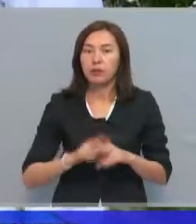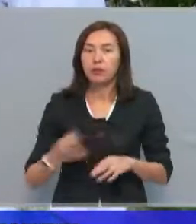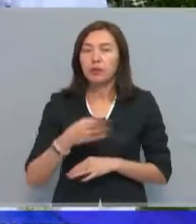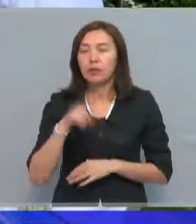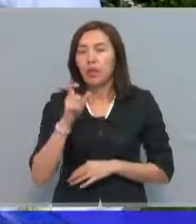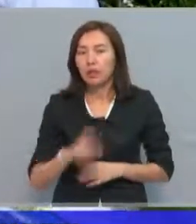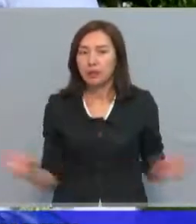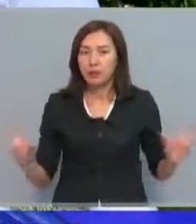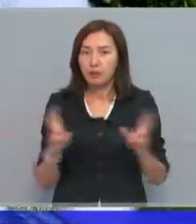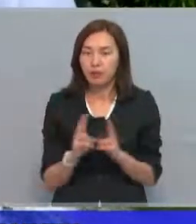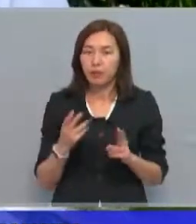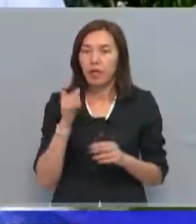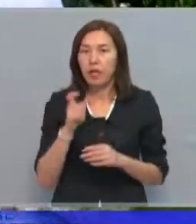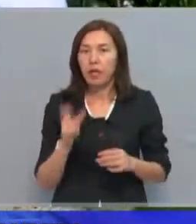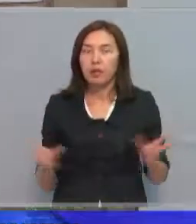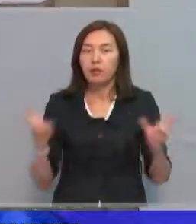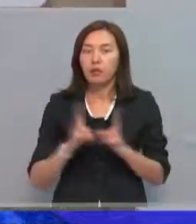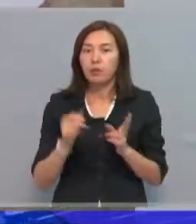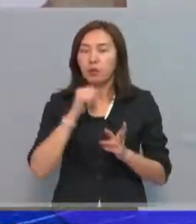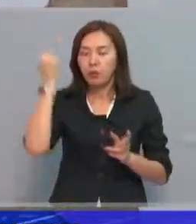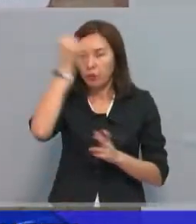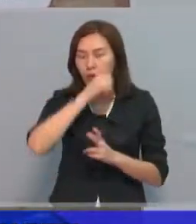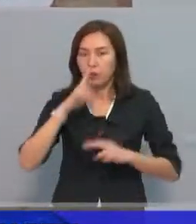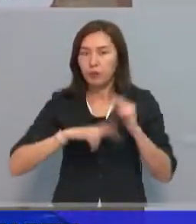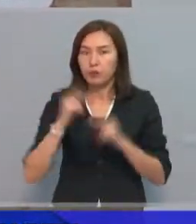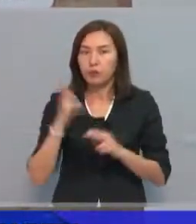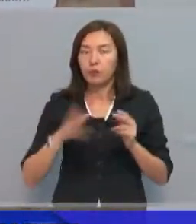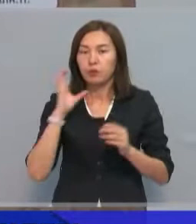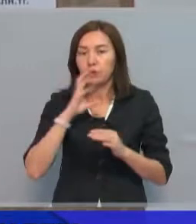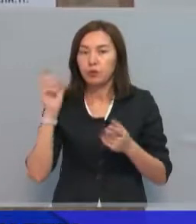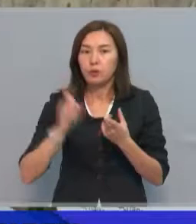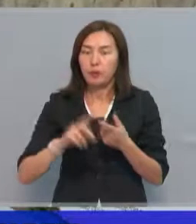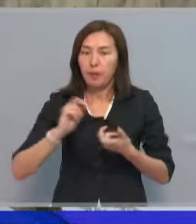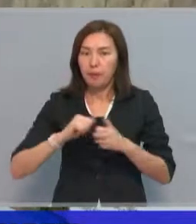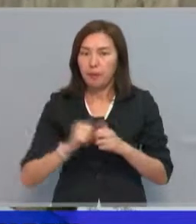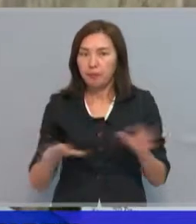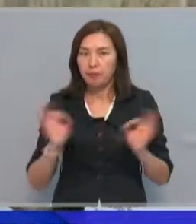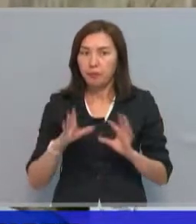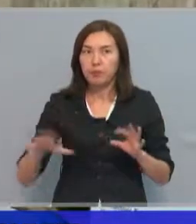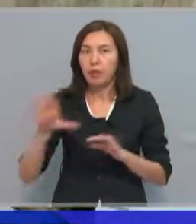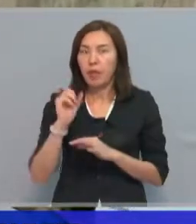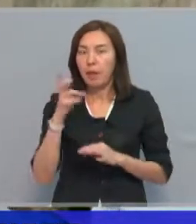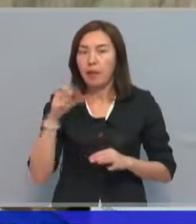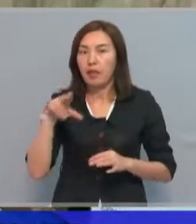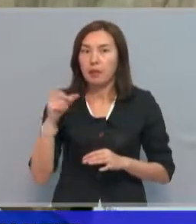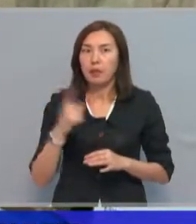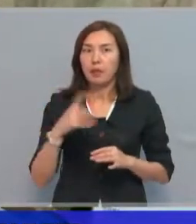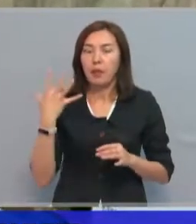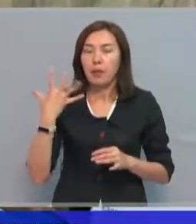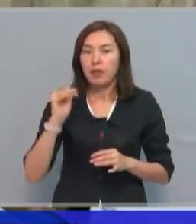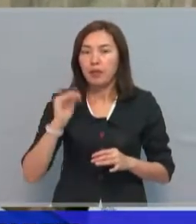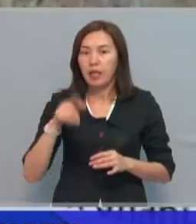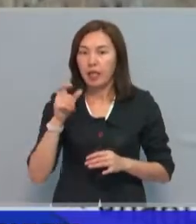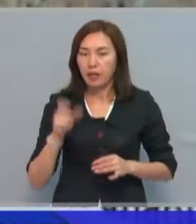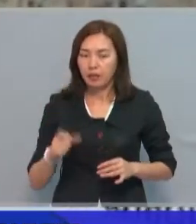аумақтың тұрғындарымен де кездесті. Тұрғындар кездесуде өткен жылы құрылыс аяқталған ауыз суды қосу мәселесін көтерді. Жалпы бадам бір шағын ауданда 5000-ға